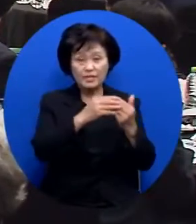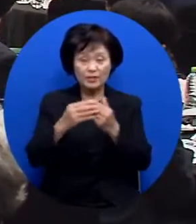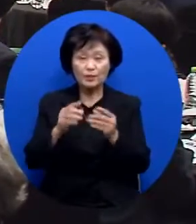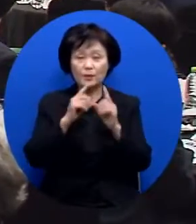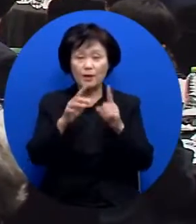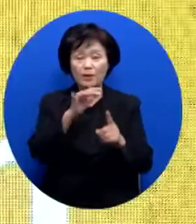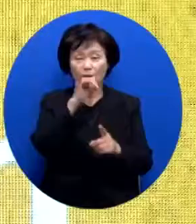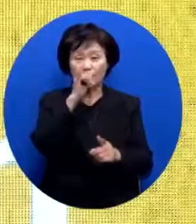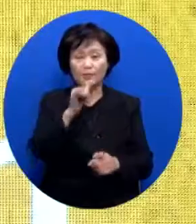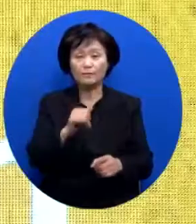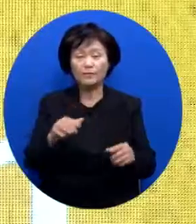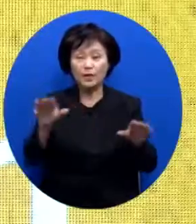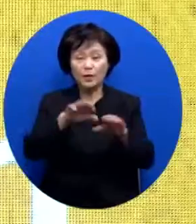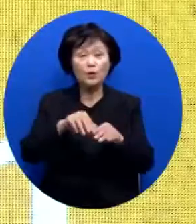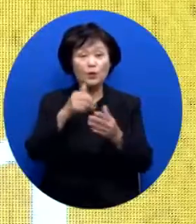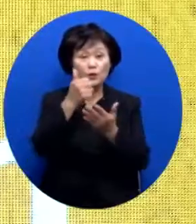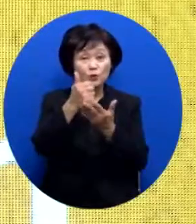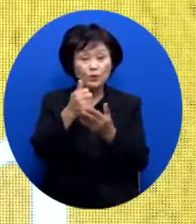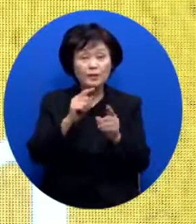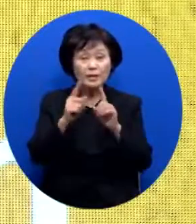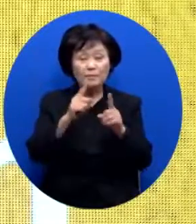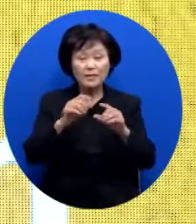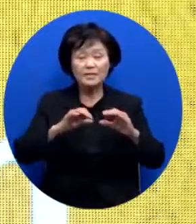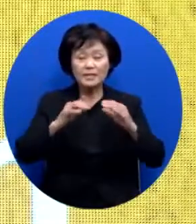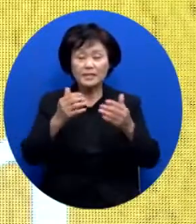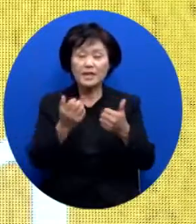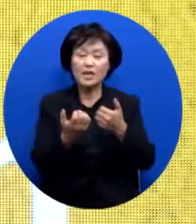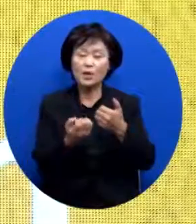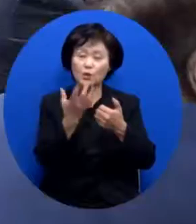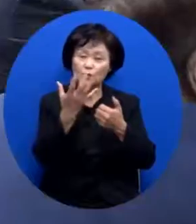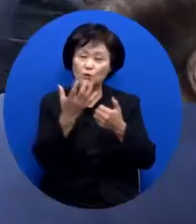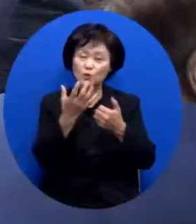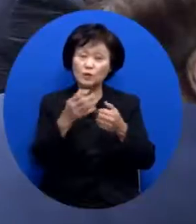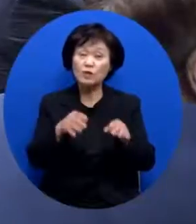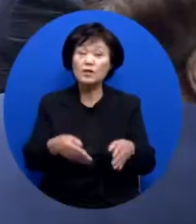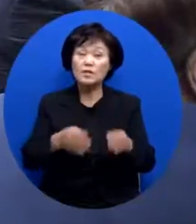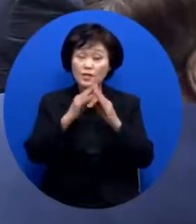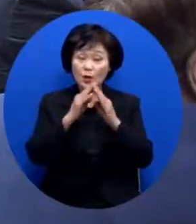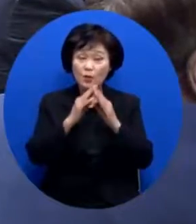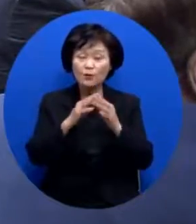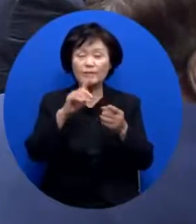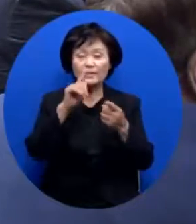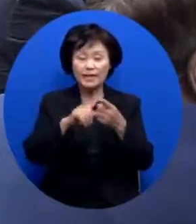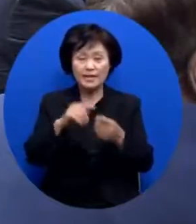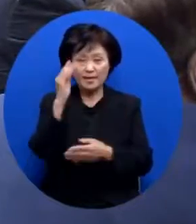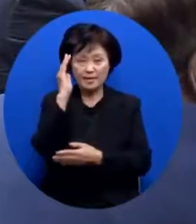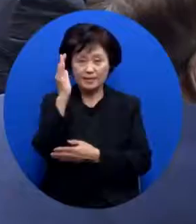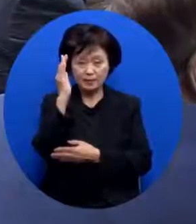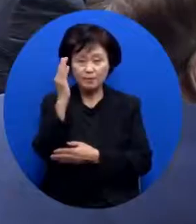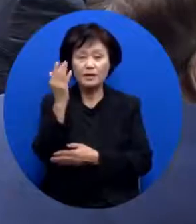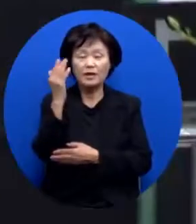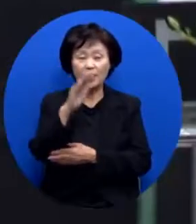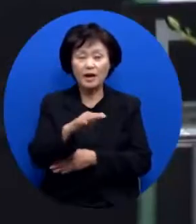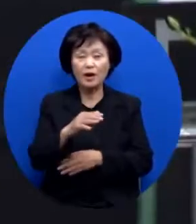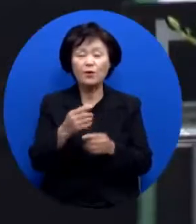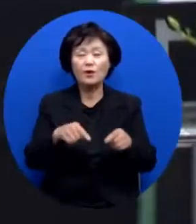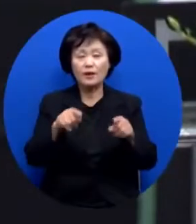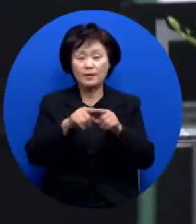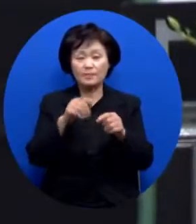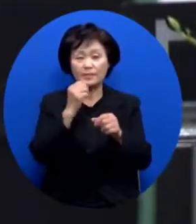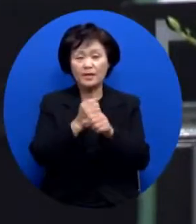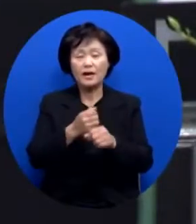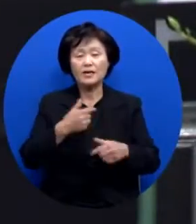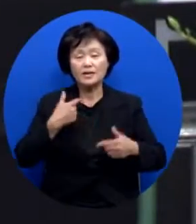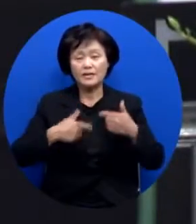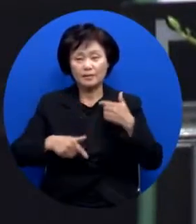협회의 윌리엄 윌슨 총재는 세계 오순절대회 취지를 설명하고 국제적인 교회 교류회장이 함께하게 될 매우 기쁘다고